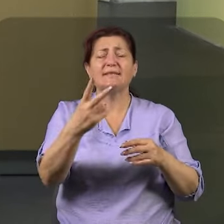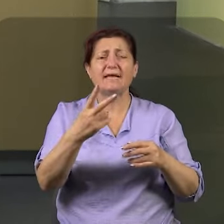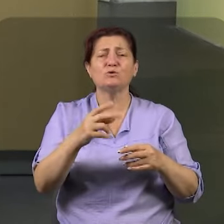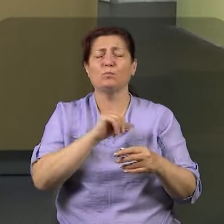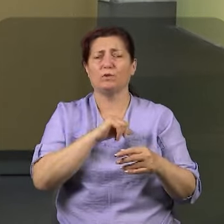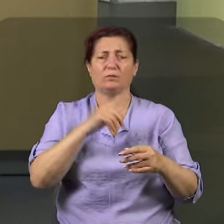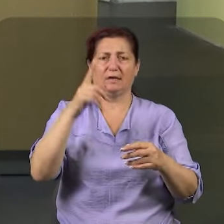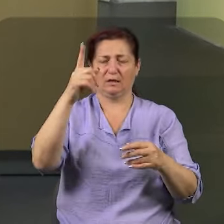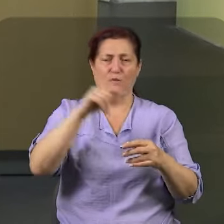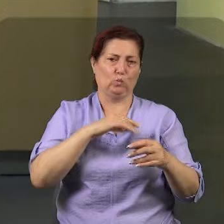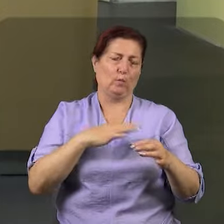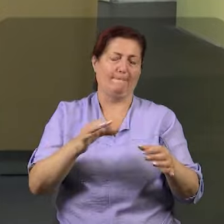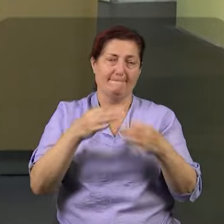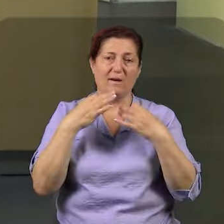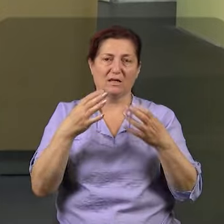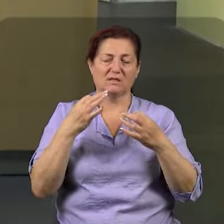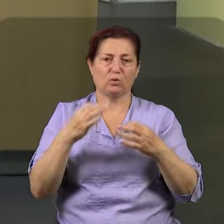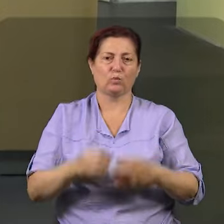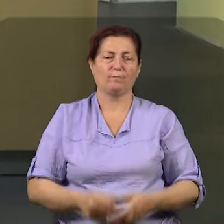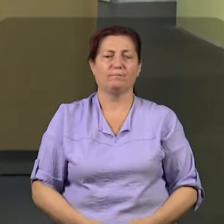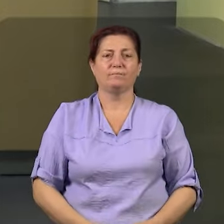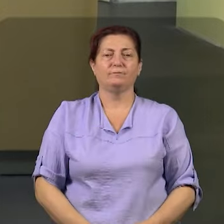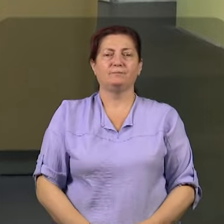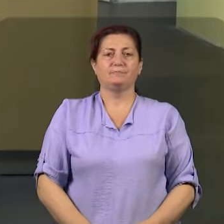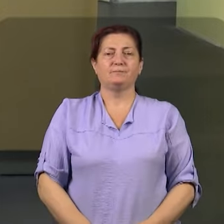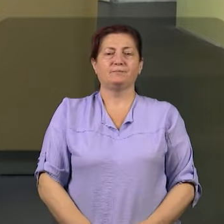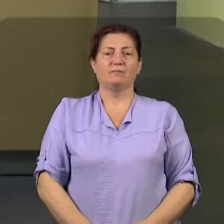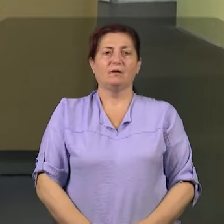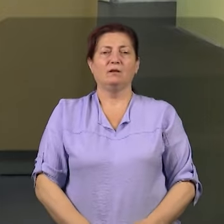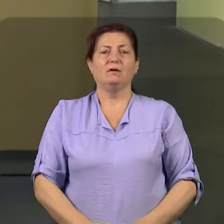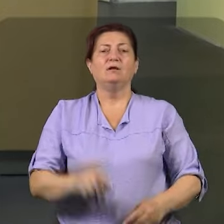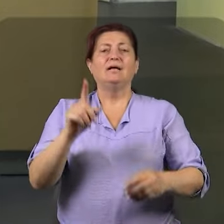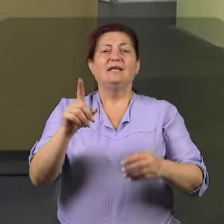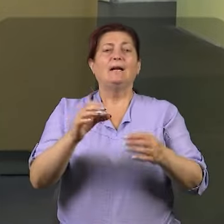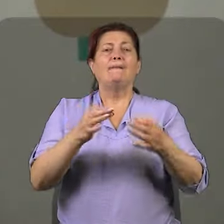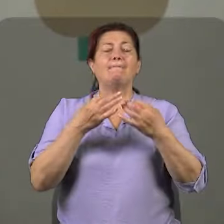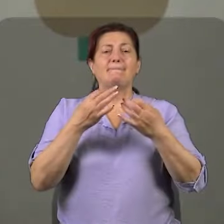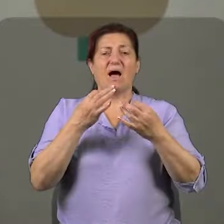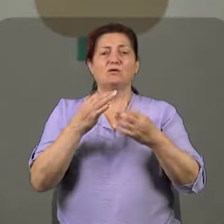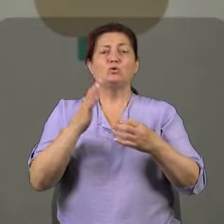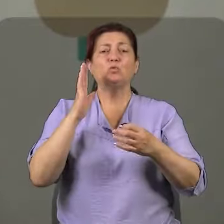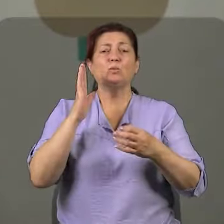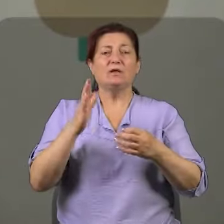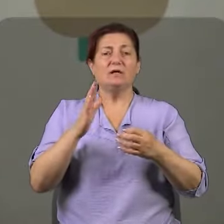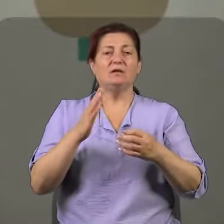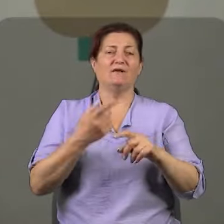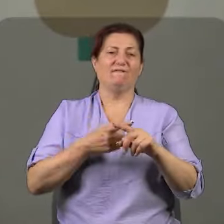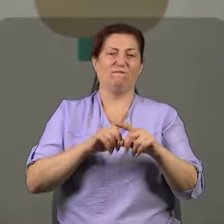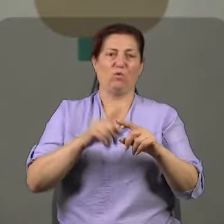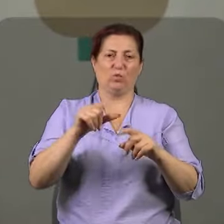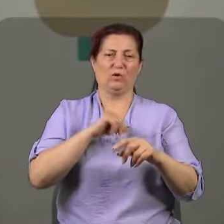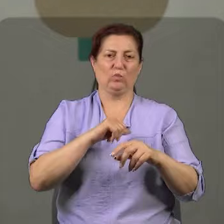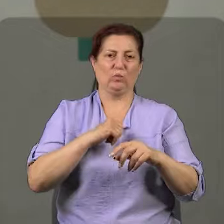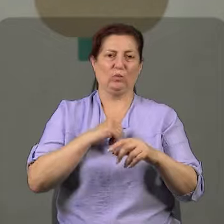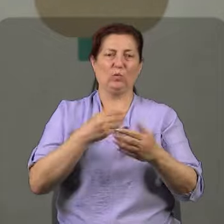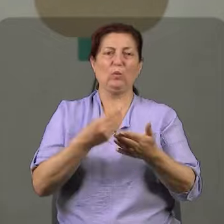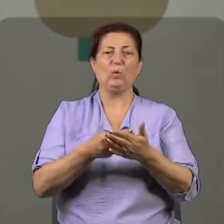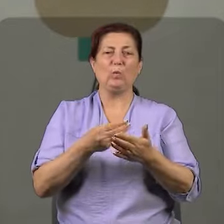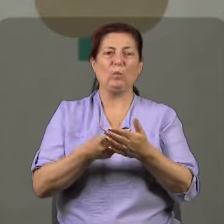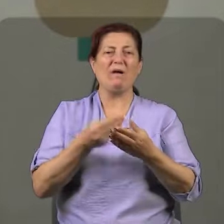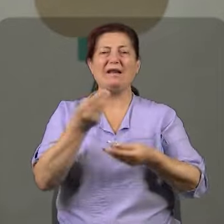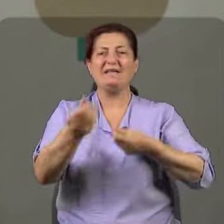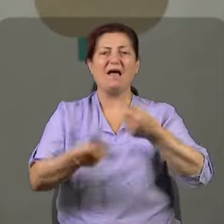իրենք այդպես են բացատրում։ Տեսեք, դա բացատրություն կլներ, եթե դու, չգիտեմ, ինչ որ բարերարությամբ ես զբաղվում, հա, գումարներ ես